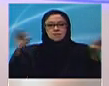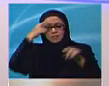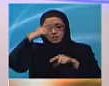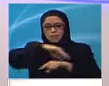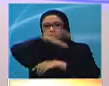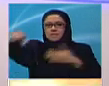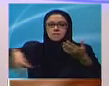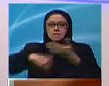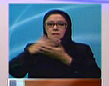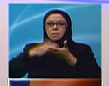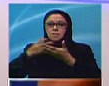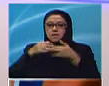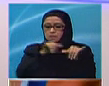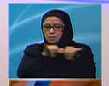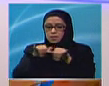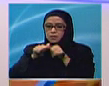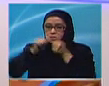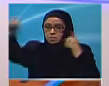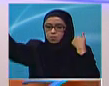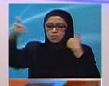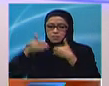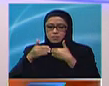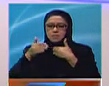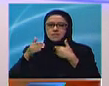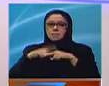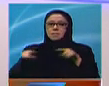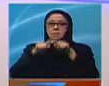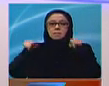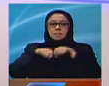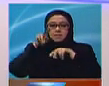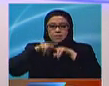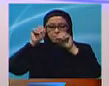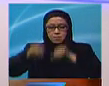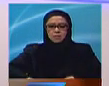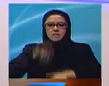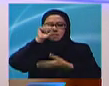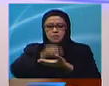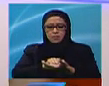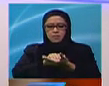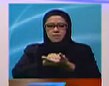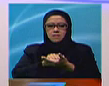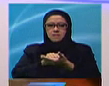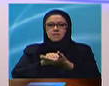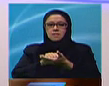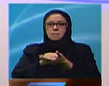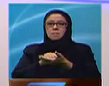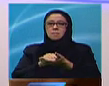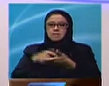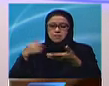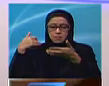rangkaian jarak jauh dan jarak dekat tempat duduk promosi itu boleh didapati untuk tempahan mulai 13 hingga 19